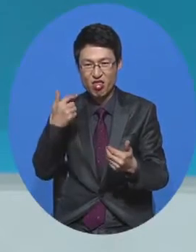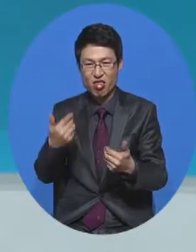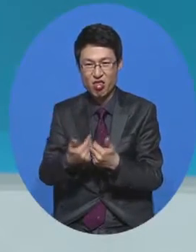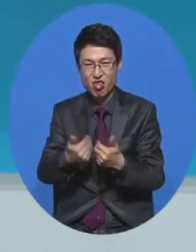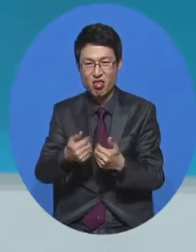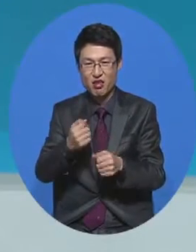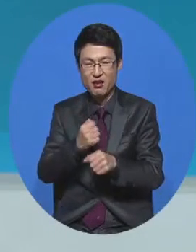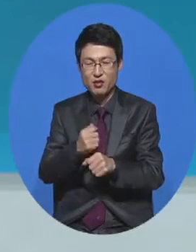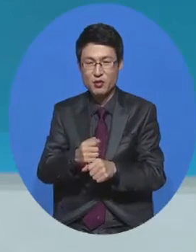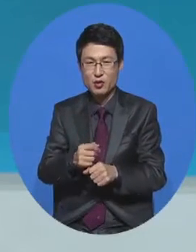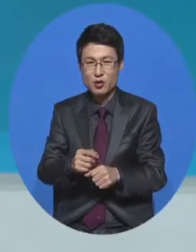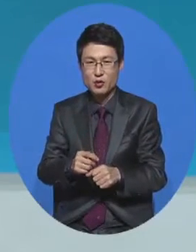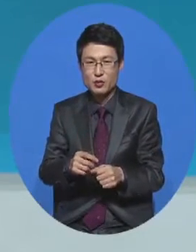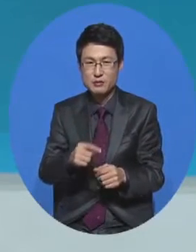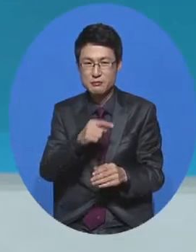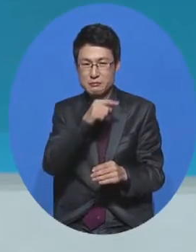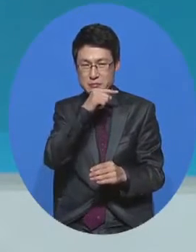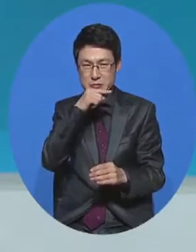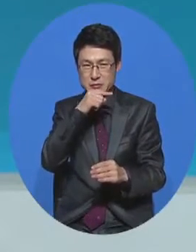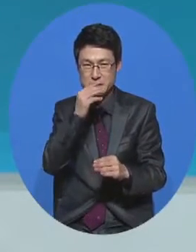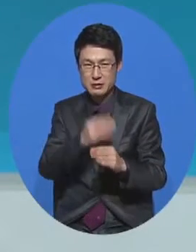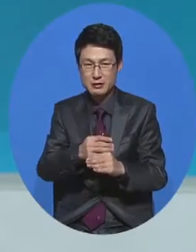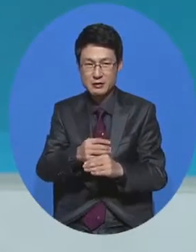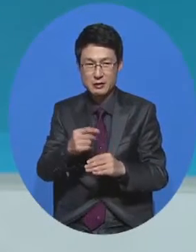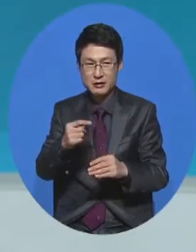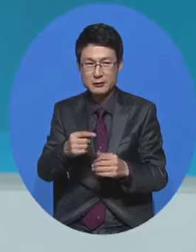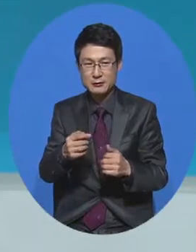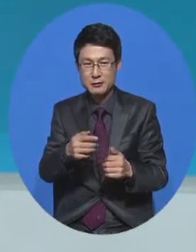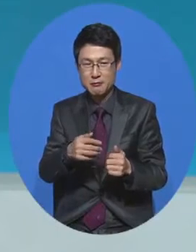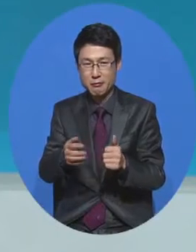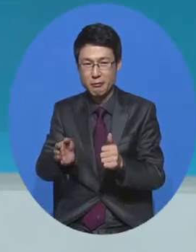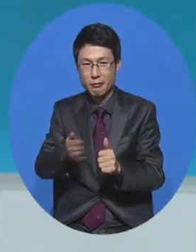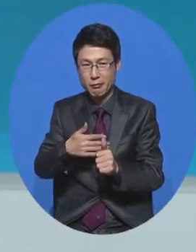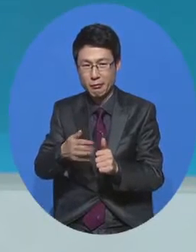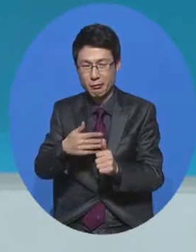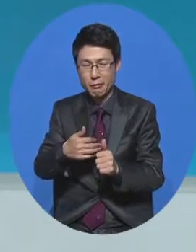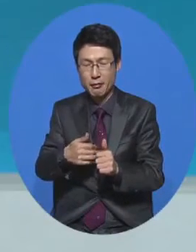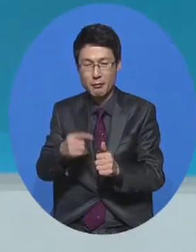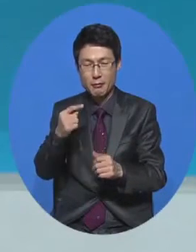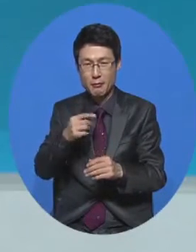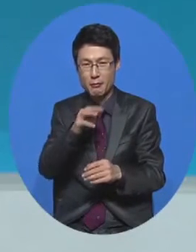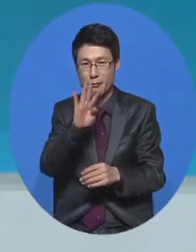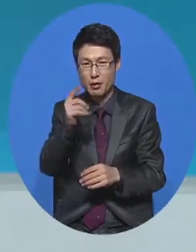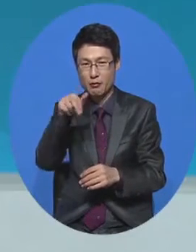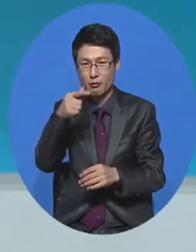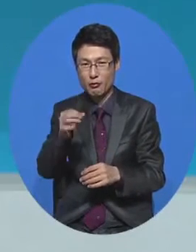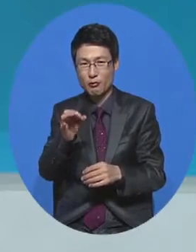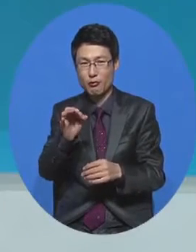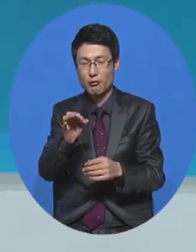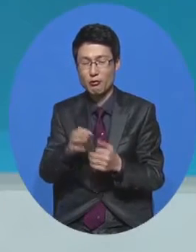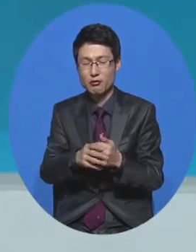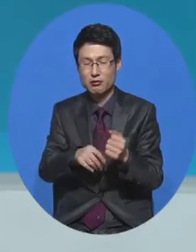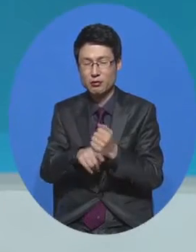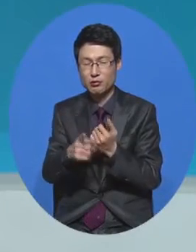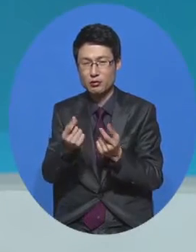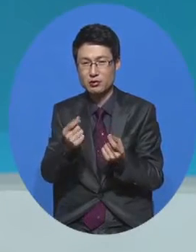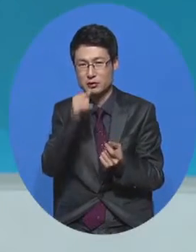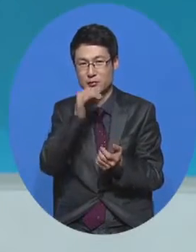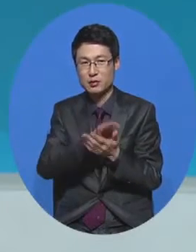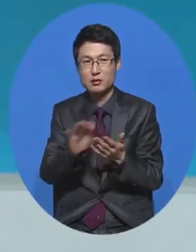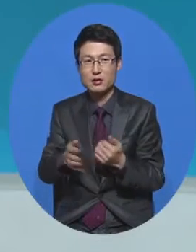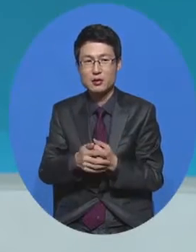공산주의 책 등에 맞춰 일전이 방 공주 의 정의 시각을 가지고 있다고 봐 주는 것이죠 더불어서